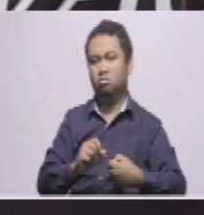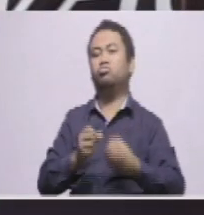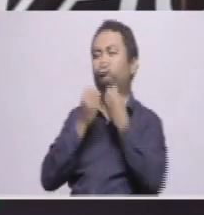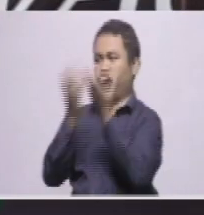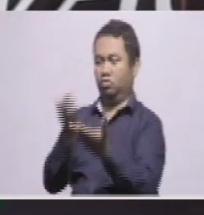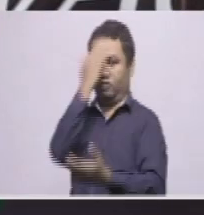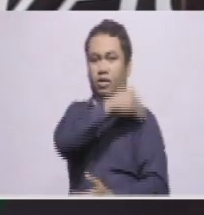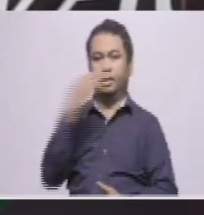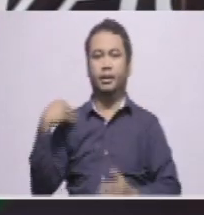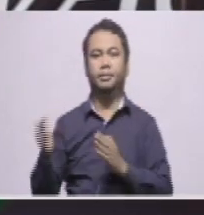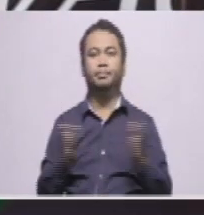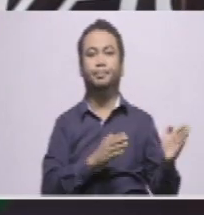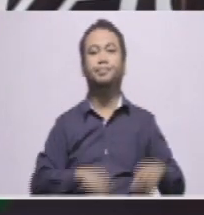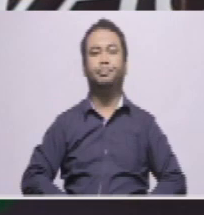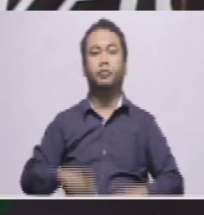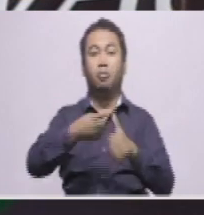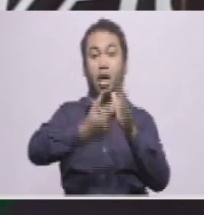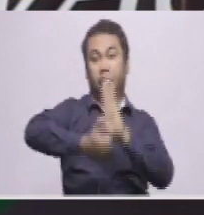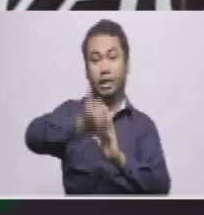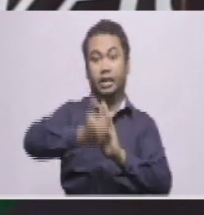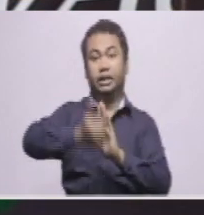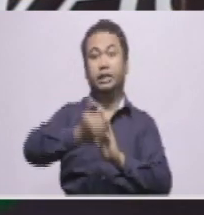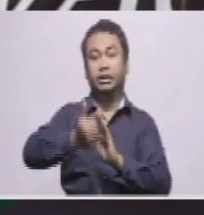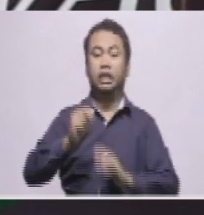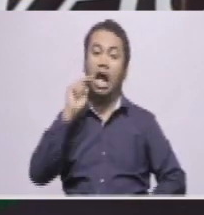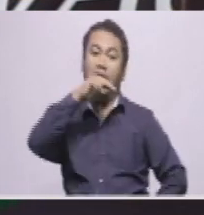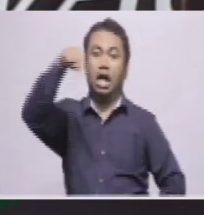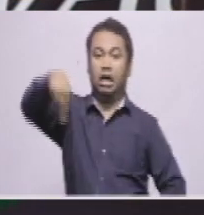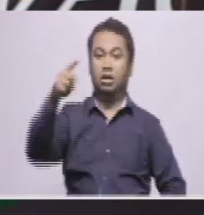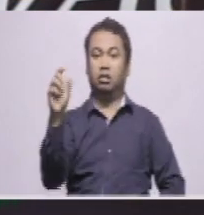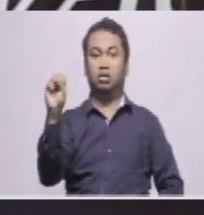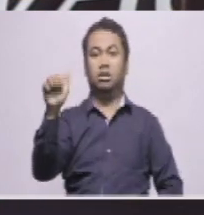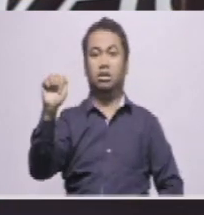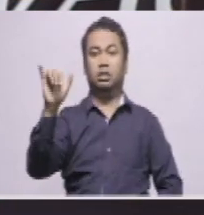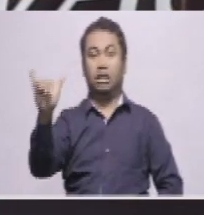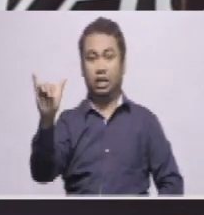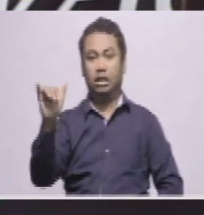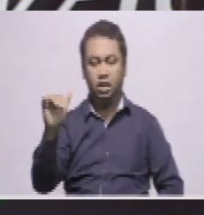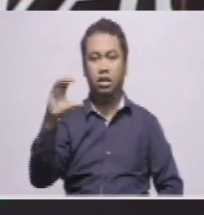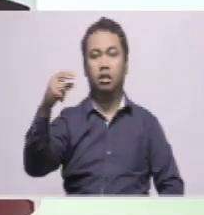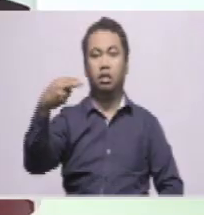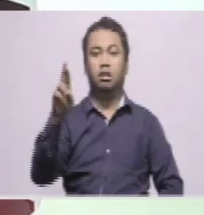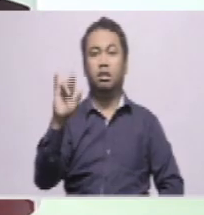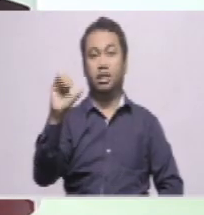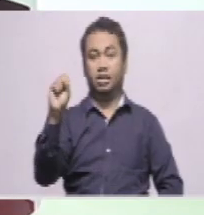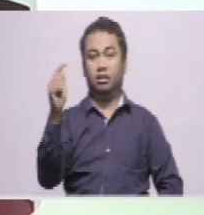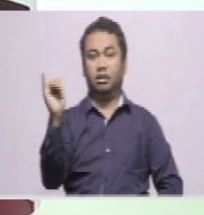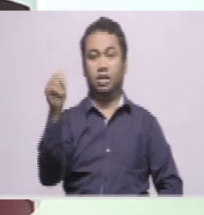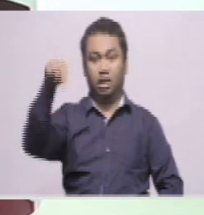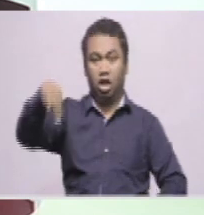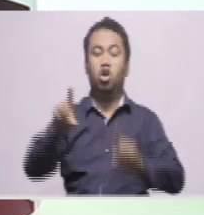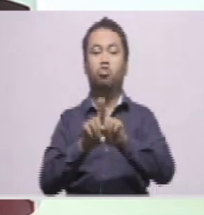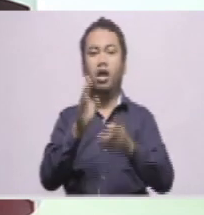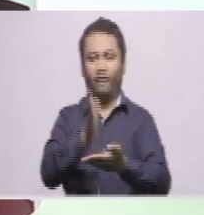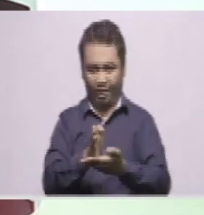Ny premier ministra lehibe ny gouvernementa Ntsay Christian dia efa nanatanteraka ny adidiny ihany koa amin'n'ity fifidianana solombavam-bahoaka ity teny amin'ny INFA